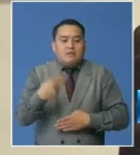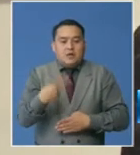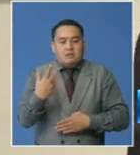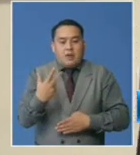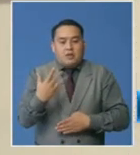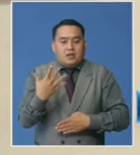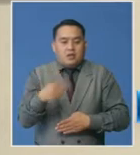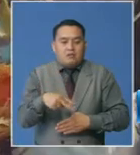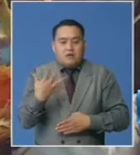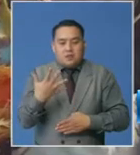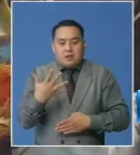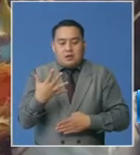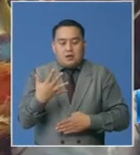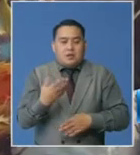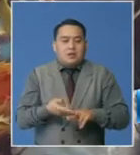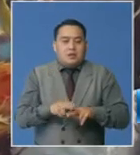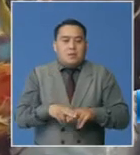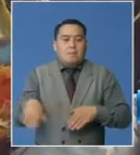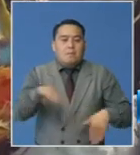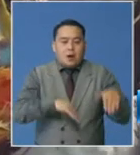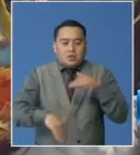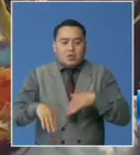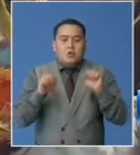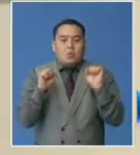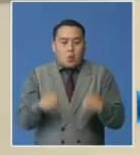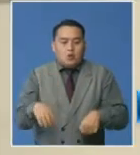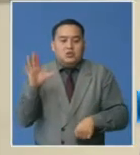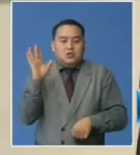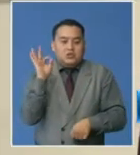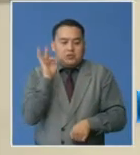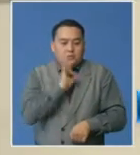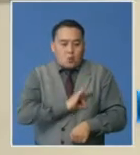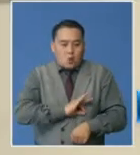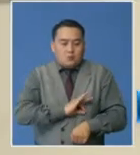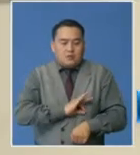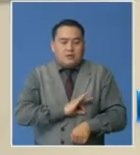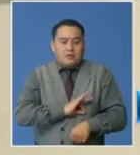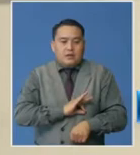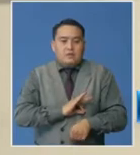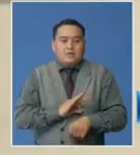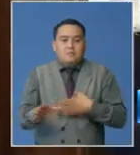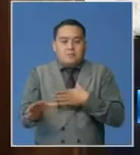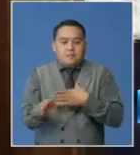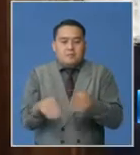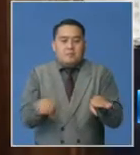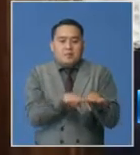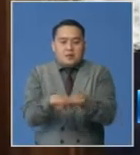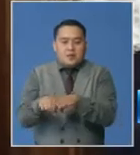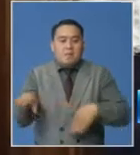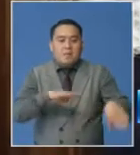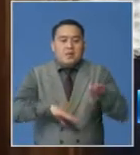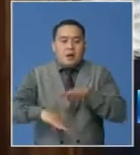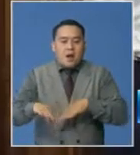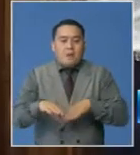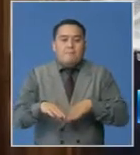на 25. Еще этот бассейн можно использовать для синхронного плавания. Строительство